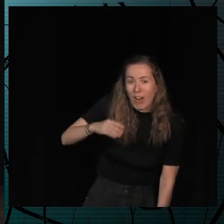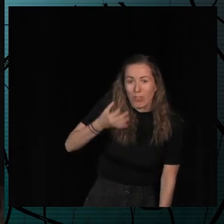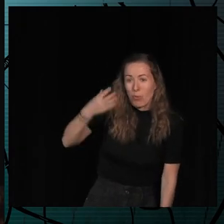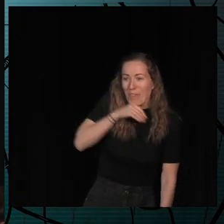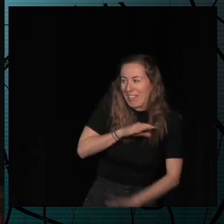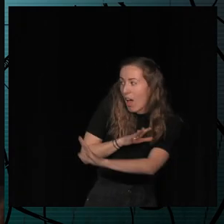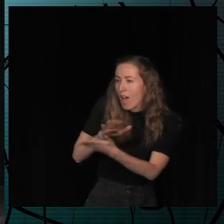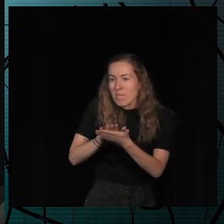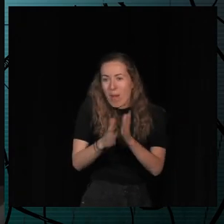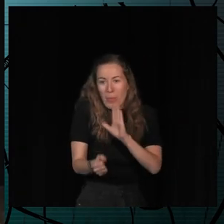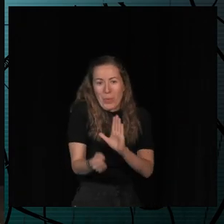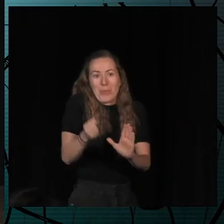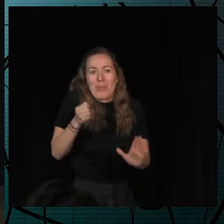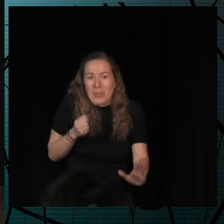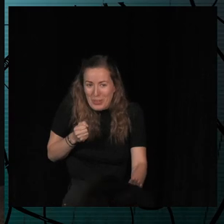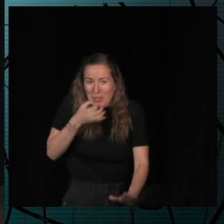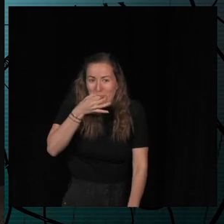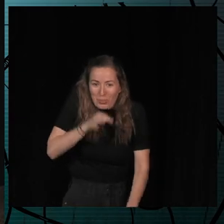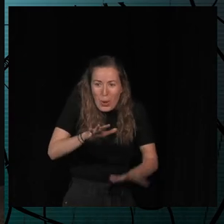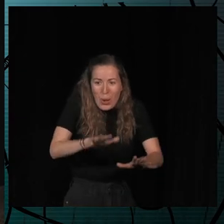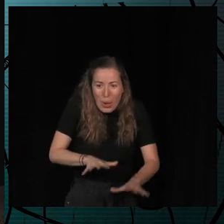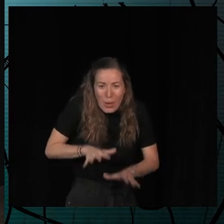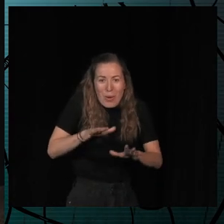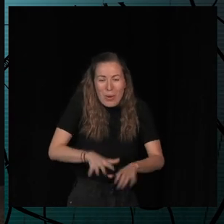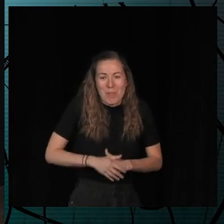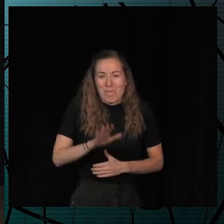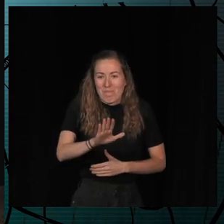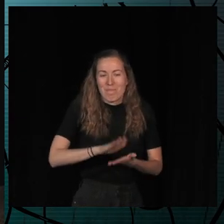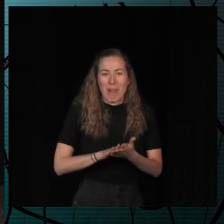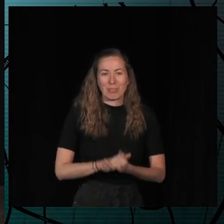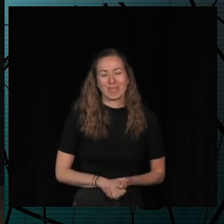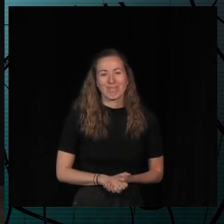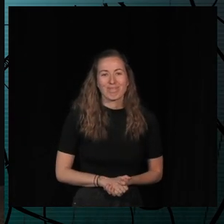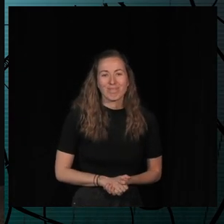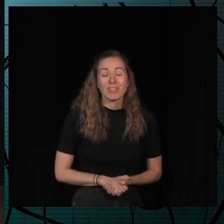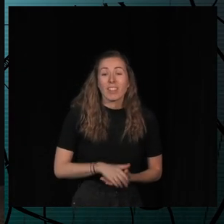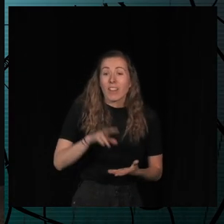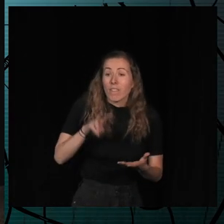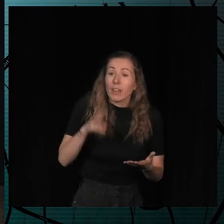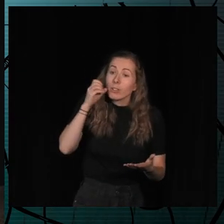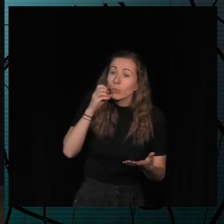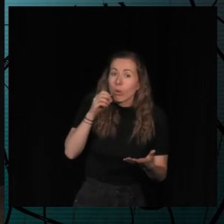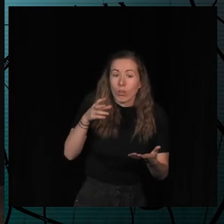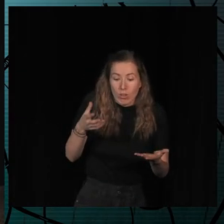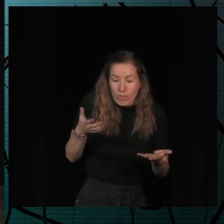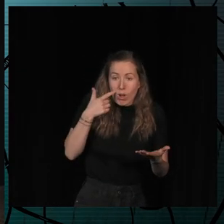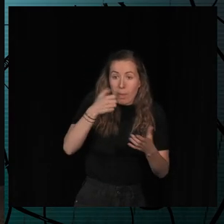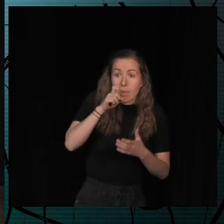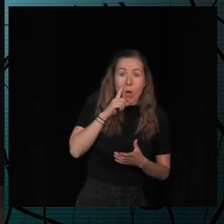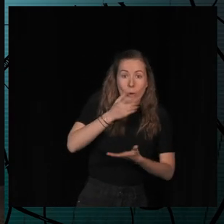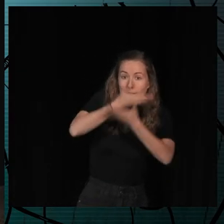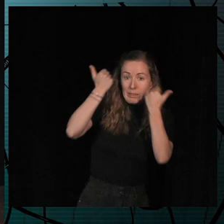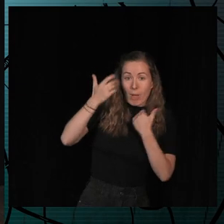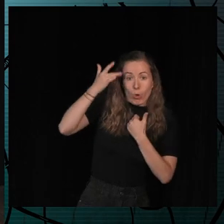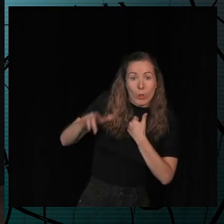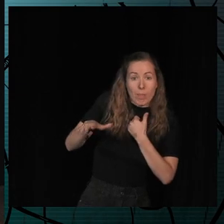pardon je vais parler plus lentement euh quand on ne sait pas ce que ce que c'est voilà que d'avoir des limites